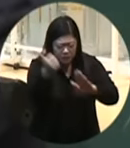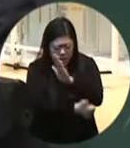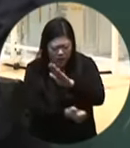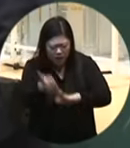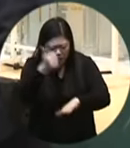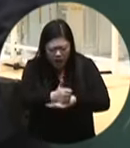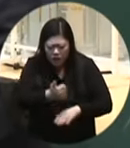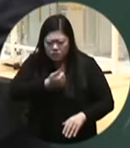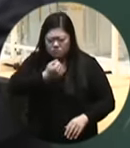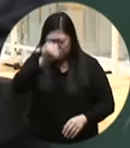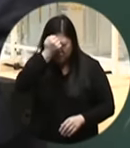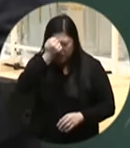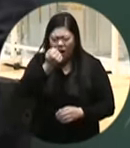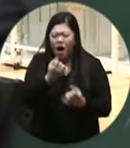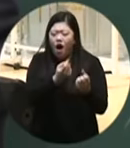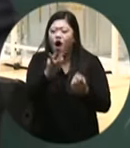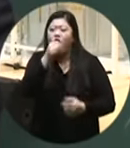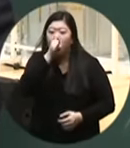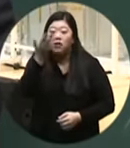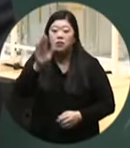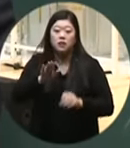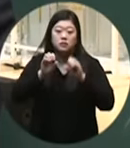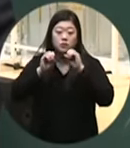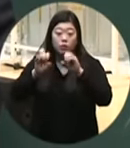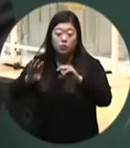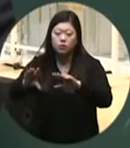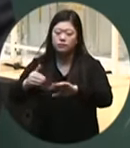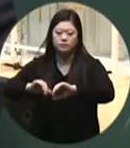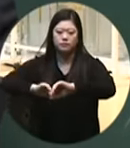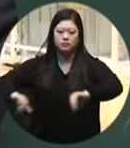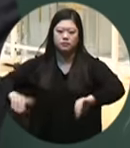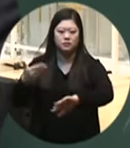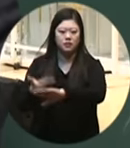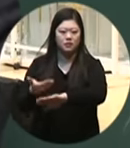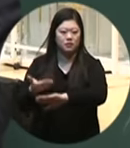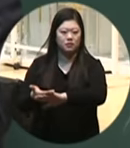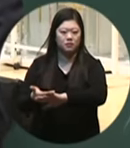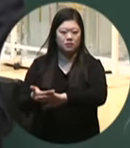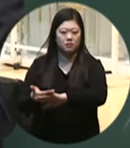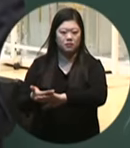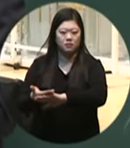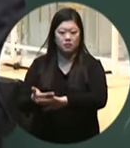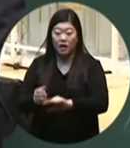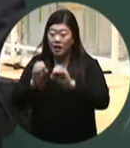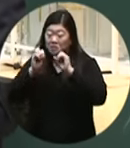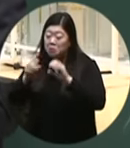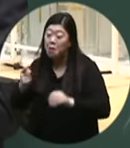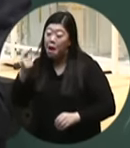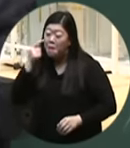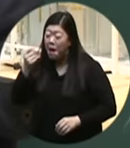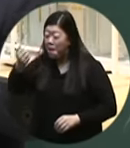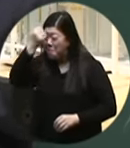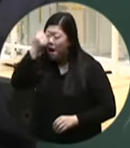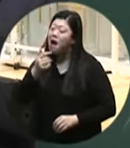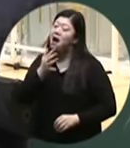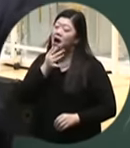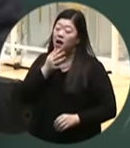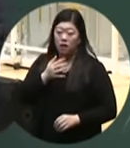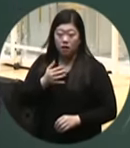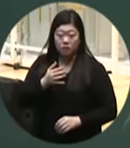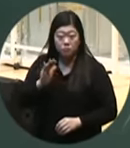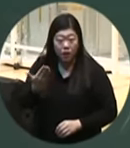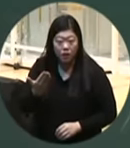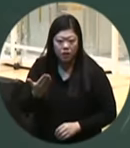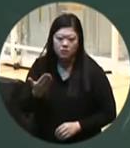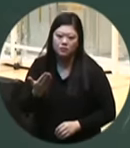rising up again. 그러나 전도는 그게 아닙니다. But that's not what evangelism is. 그렇죠. Right? 이건 영적 전쟁입니다. This is a spiritual battle. 전쟁은